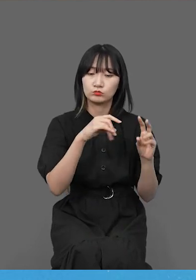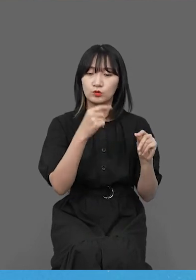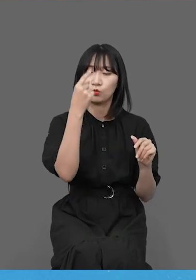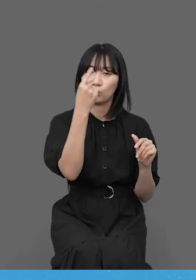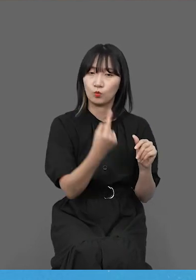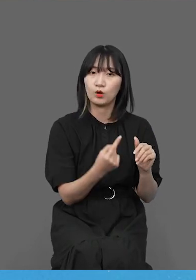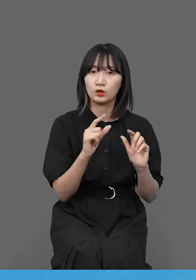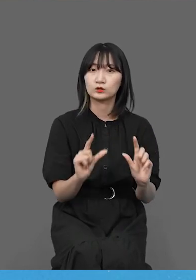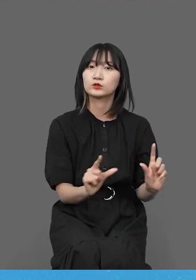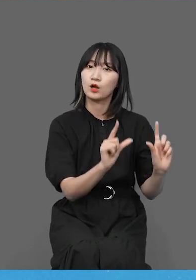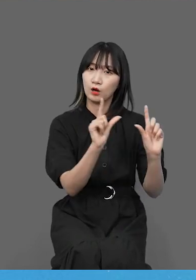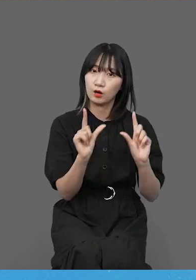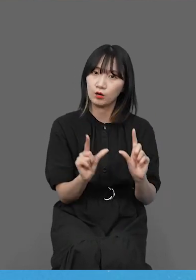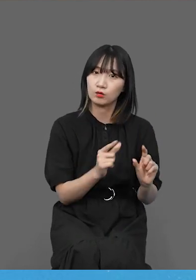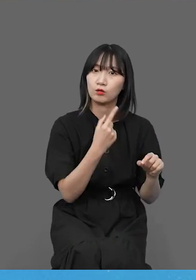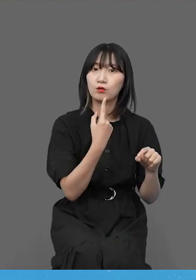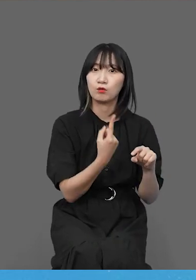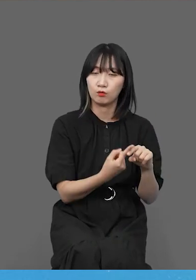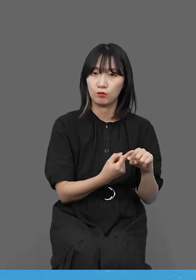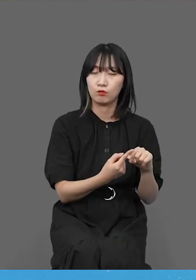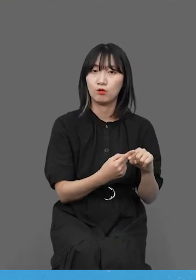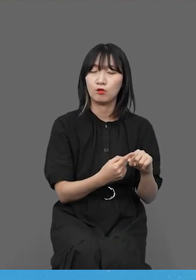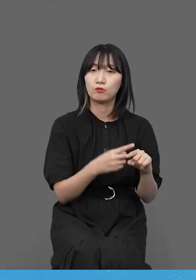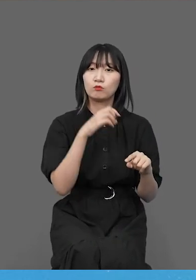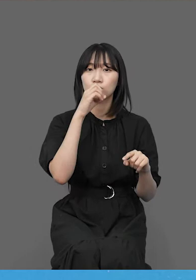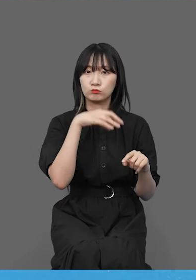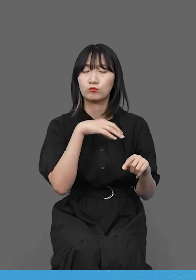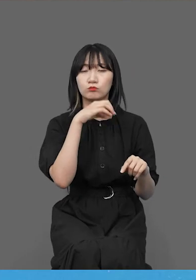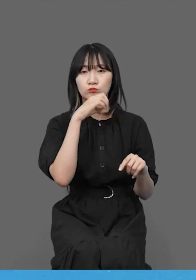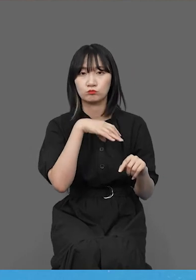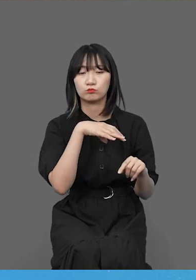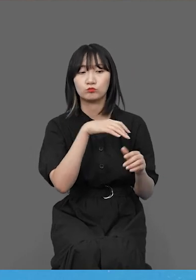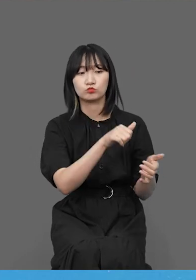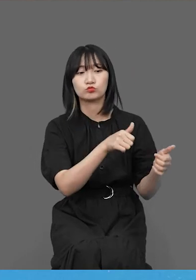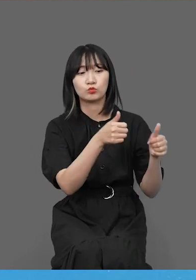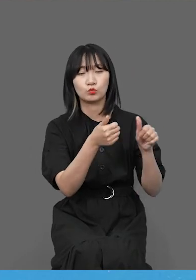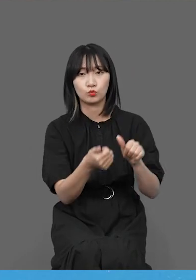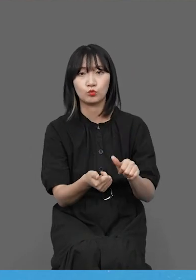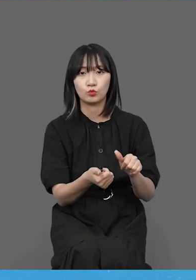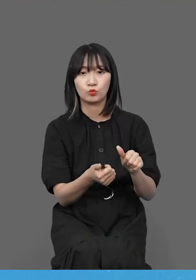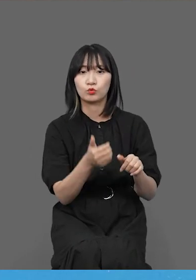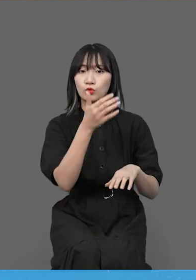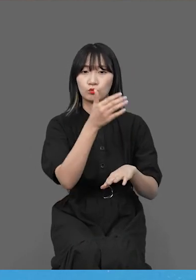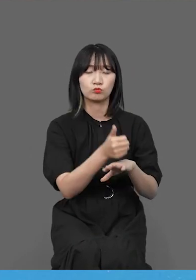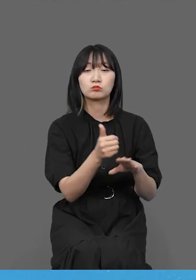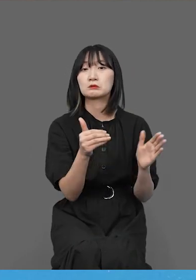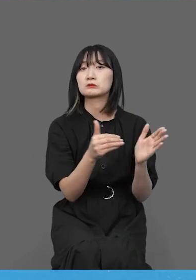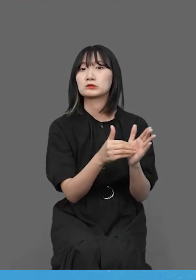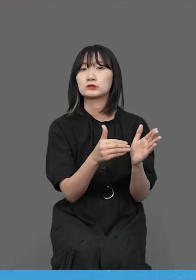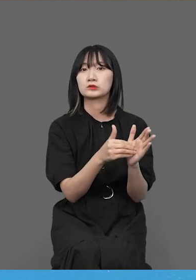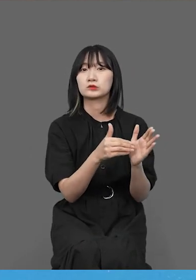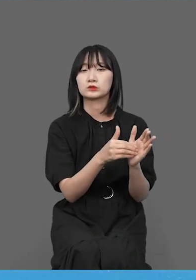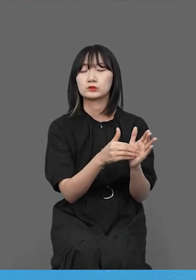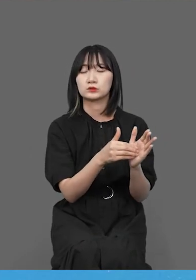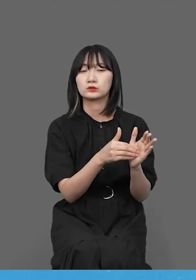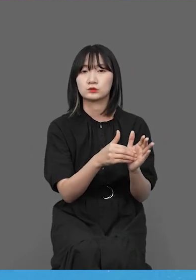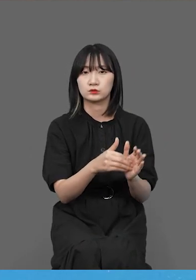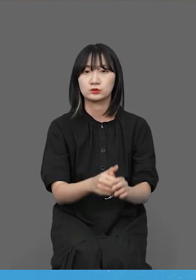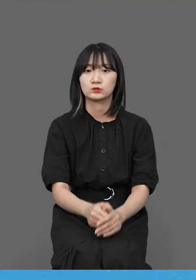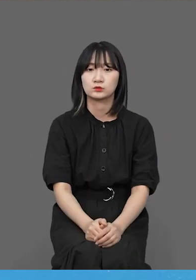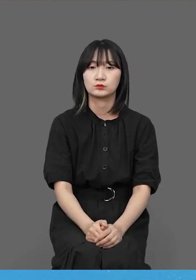와서 우연히 살다가 뭐 우연한 이유로 죽고 결국 그걸로 제 삶은 마감된다라고